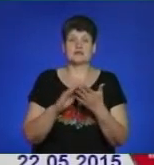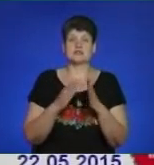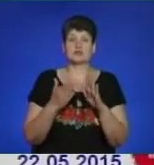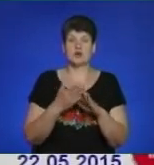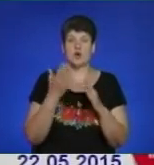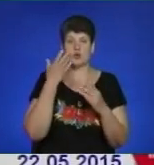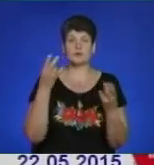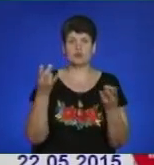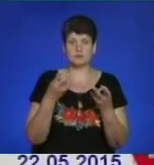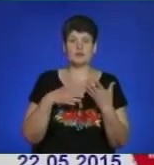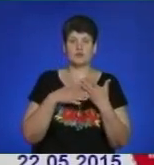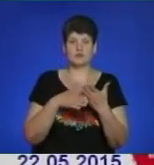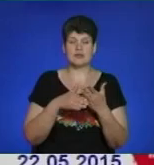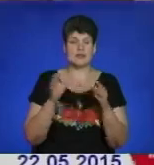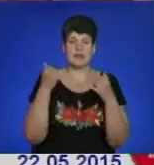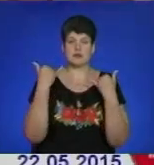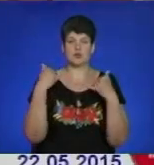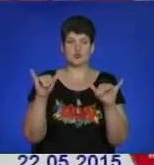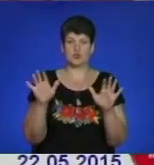триває неоголошена війна.